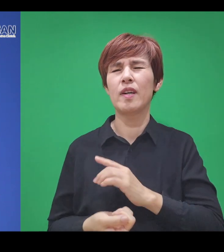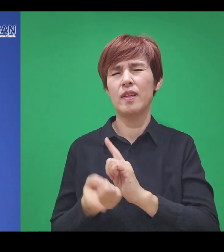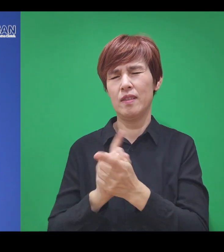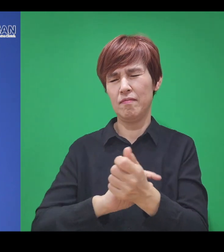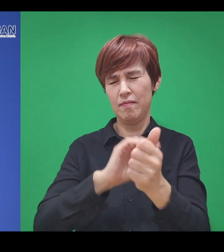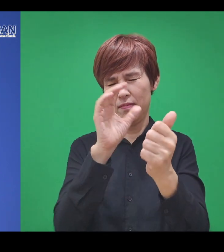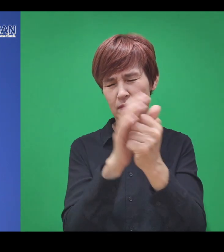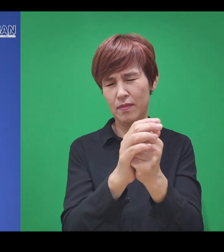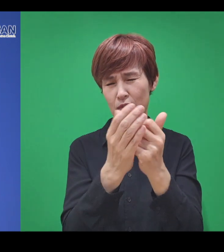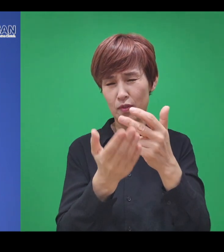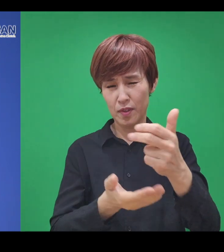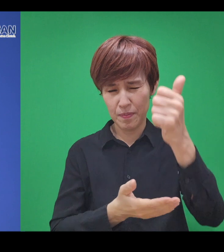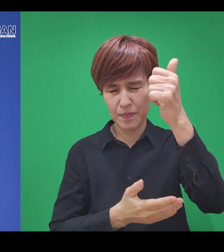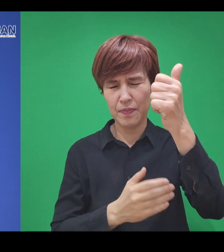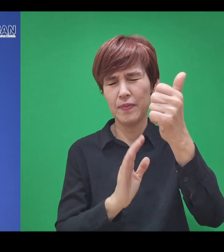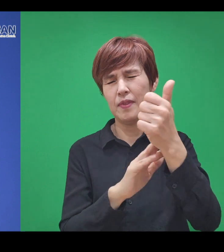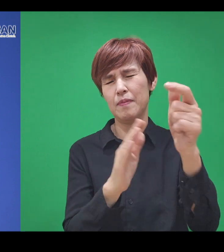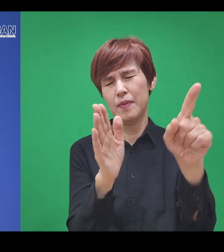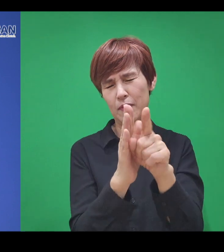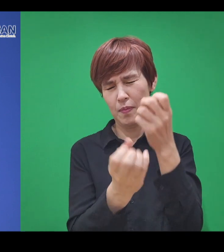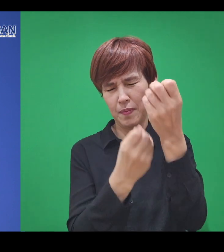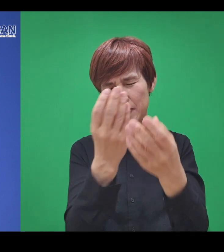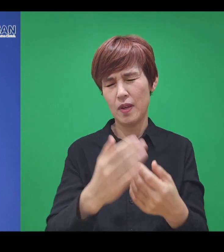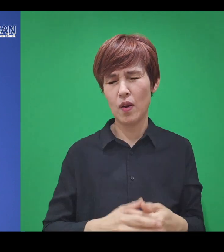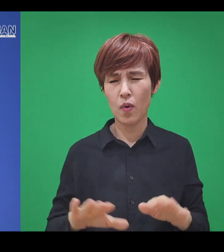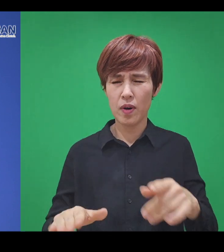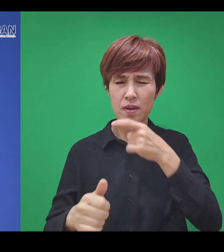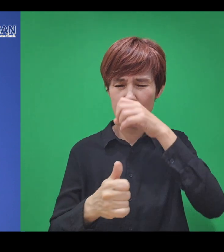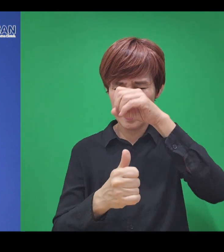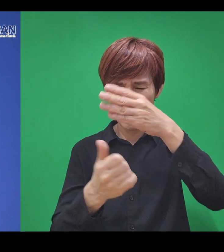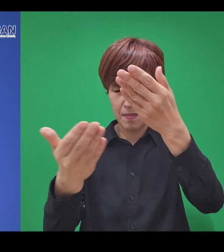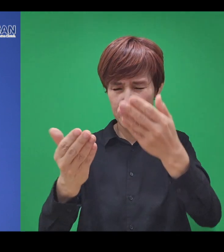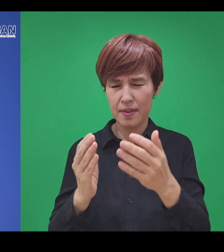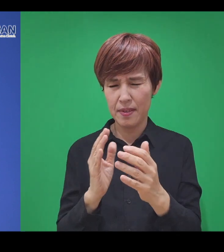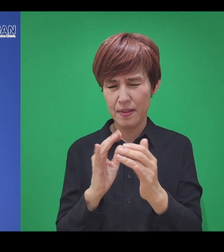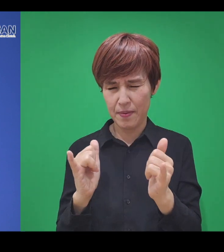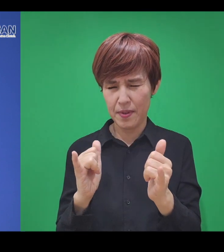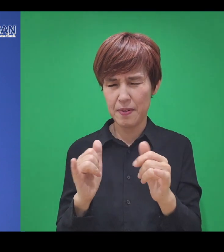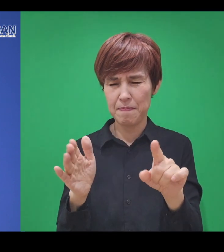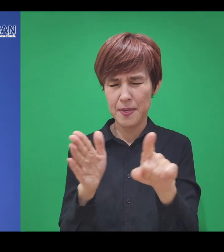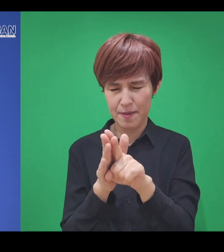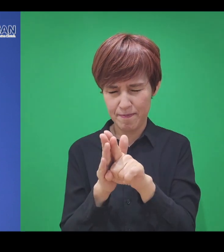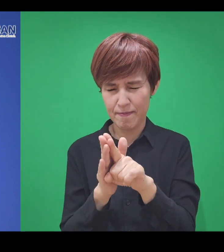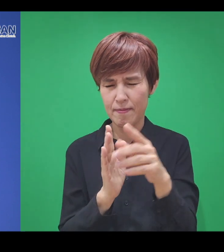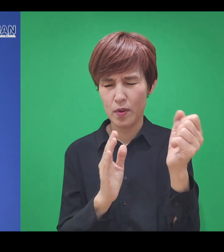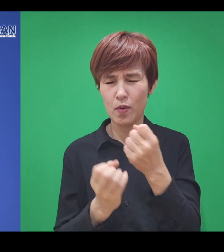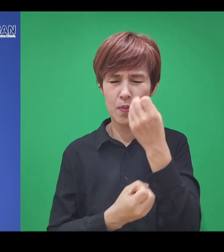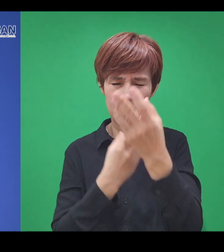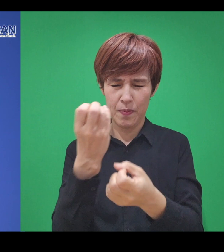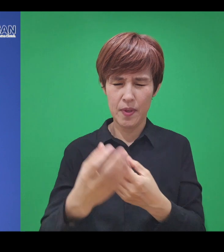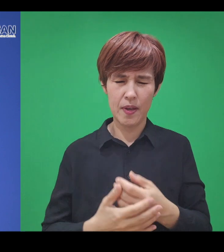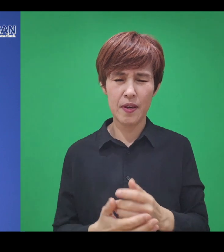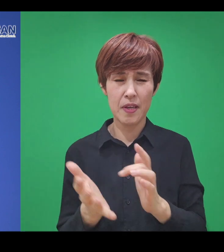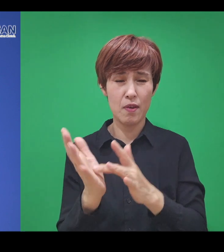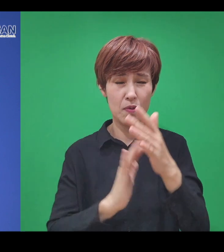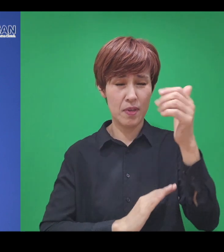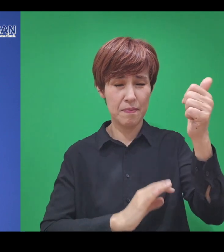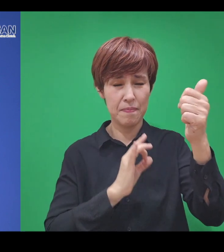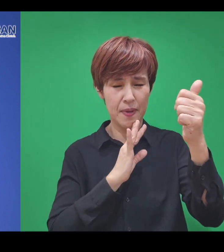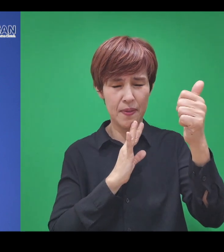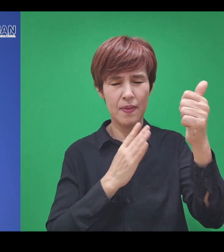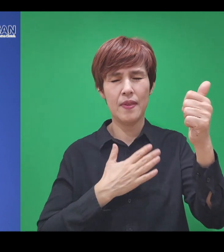다시 고백합니다. 오늘 학습 세례 입교 받으신 분들 다시 믿음으로 고백합니다. 예수님만이